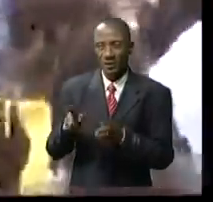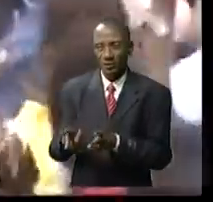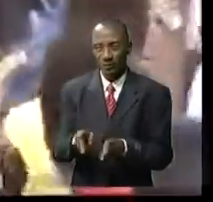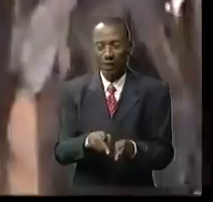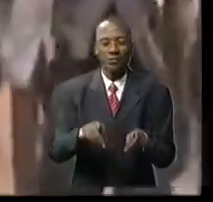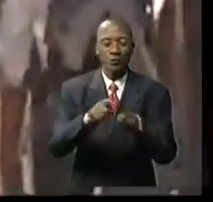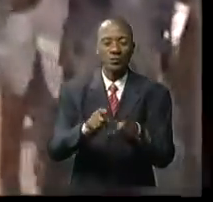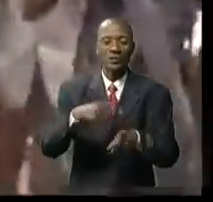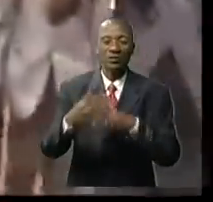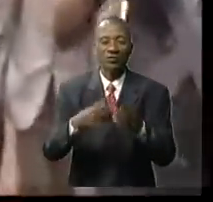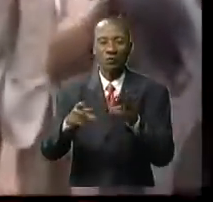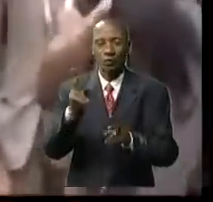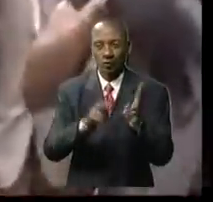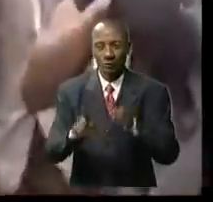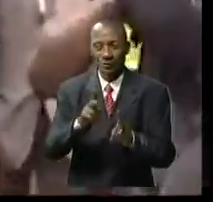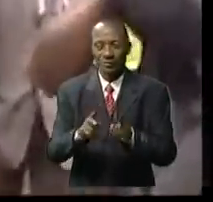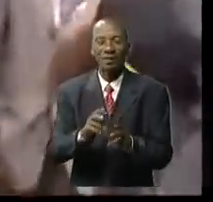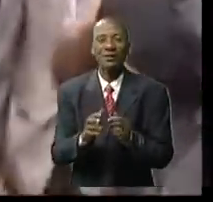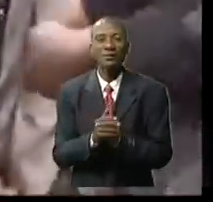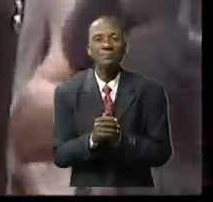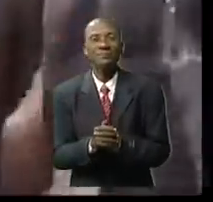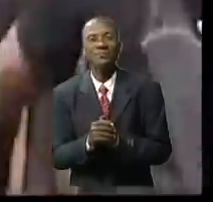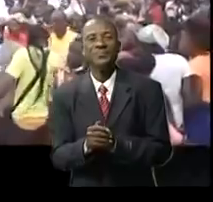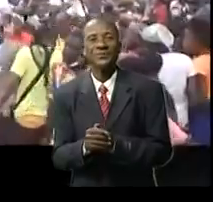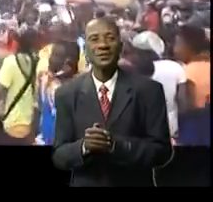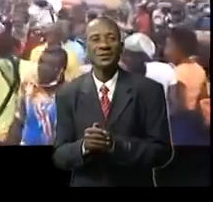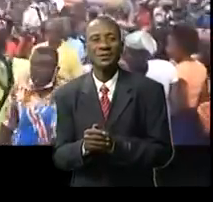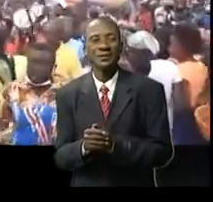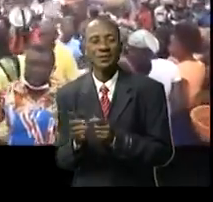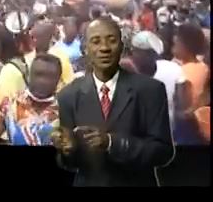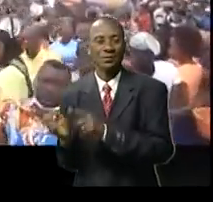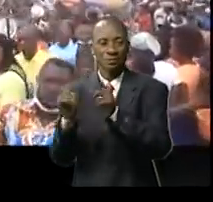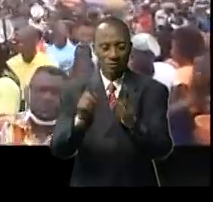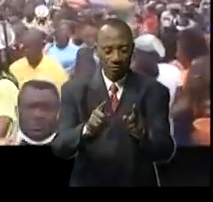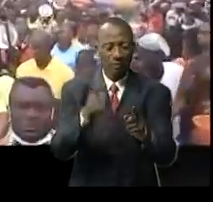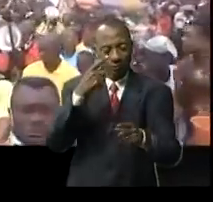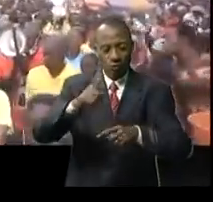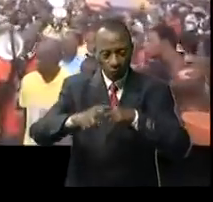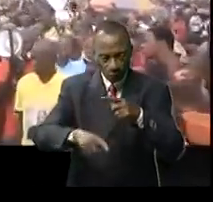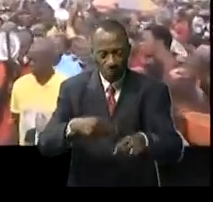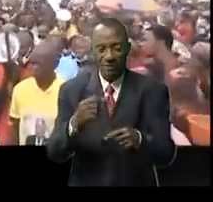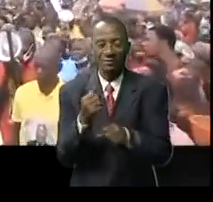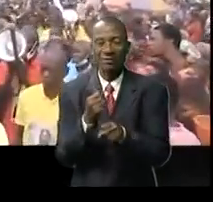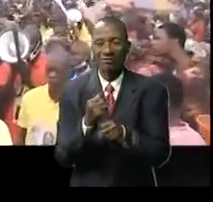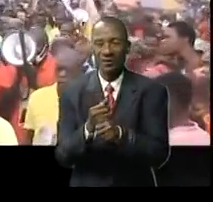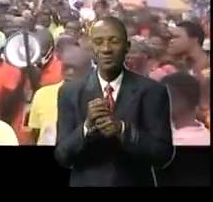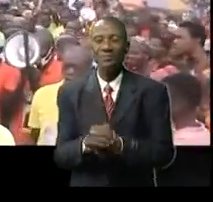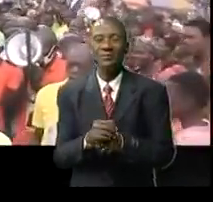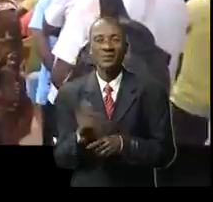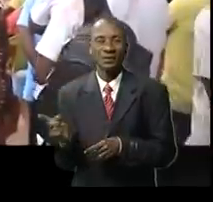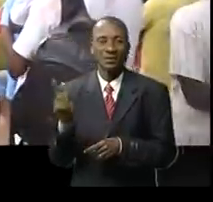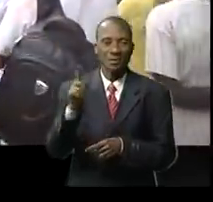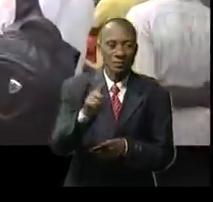fonction publique, Tristan Aloïs Lubela Mbumba, d'emboîter les pas. Il est allé pour cette fin